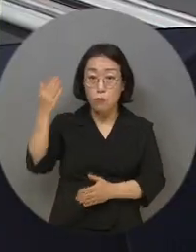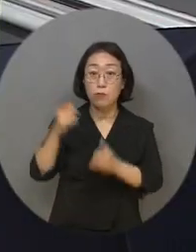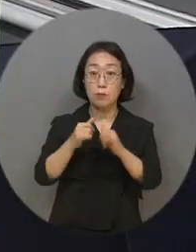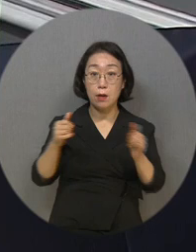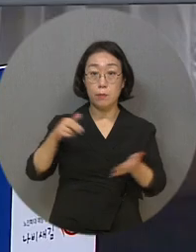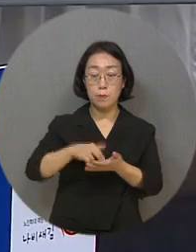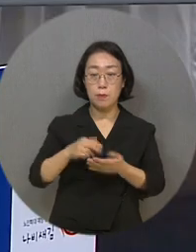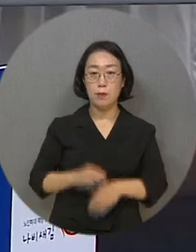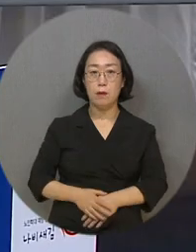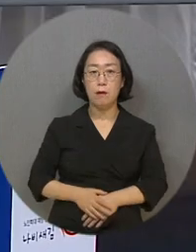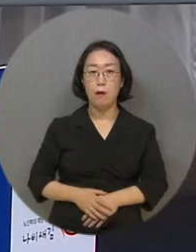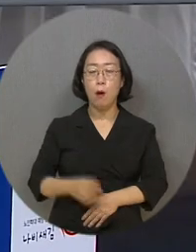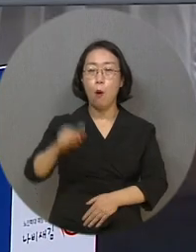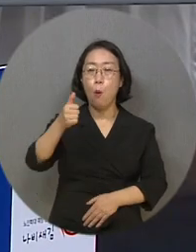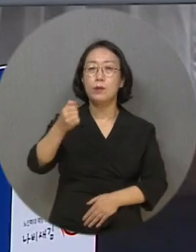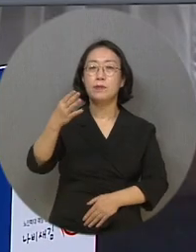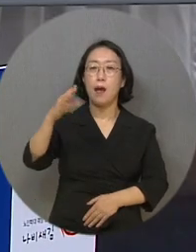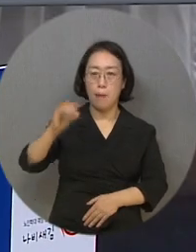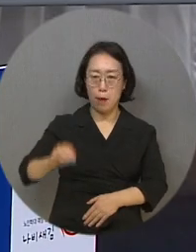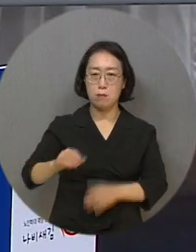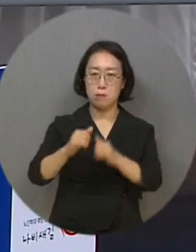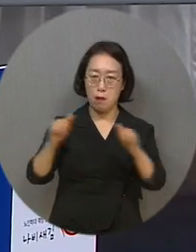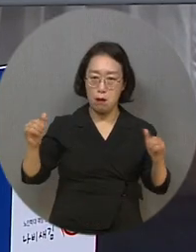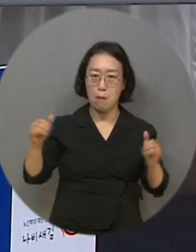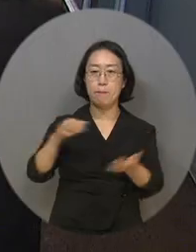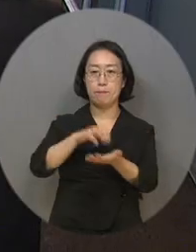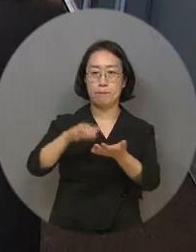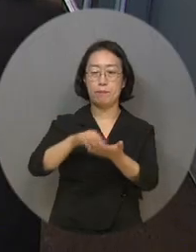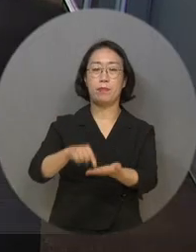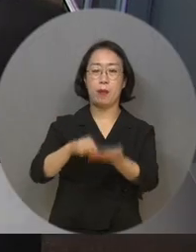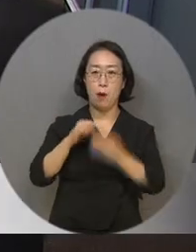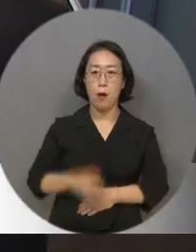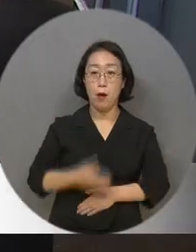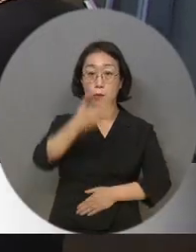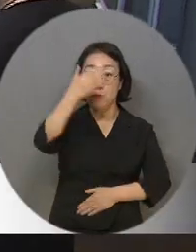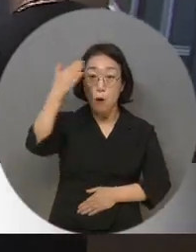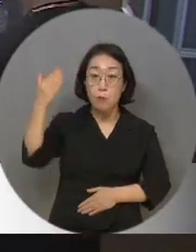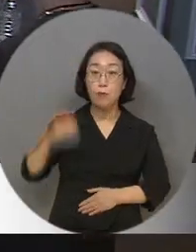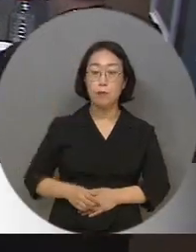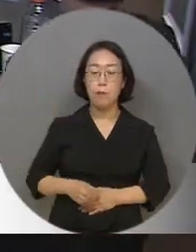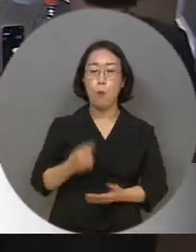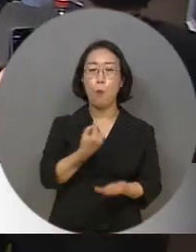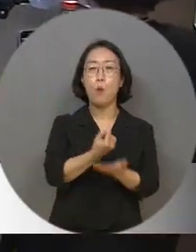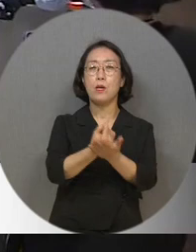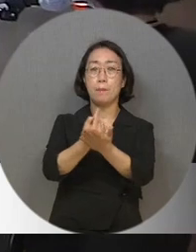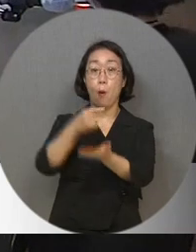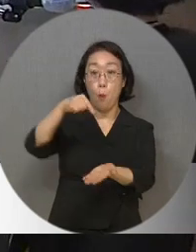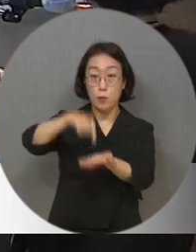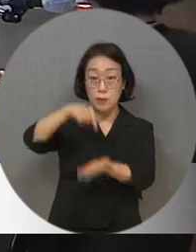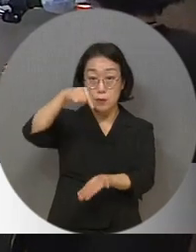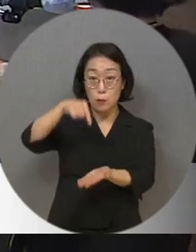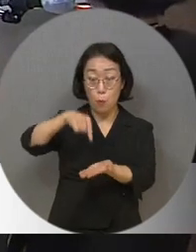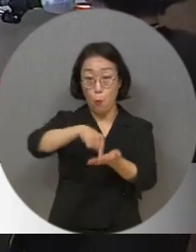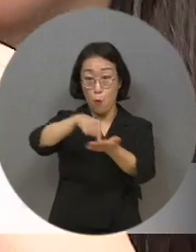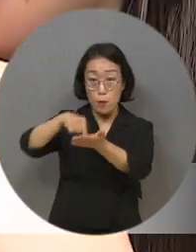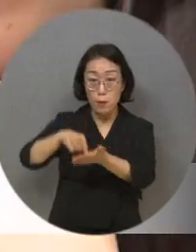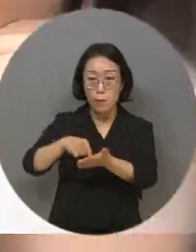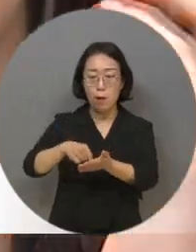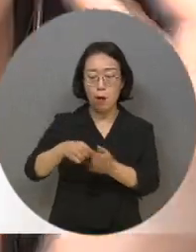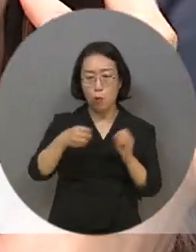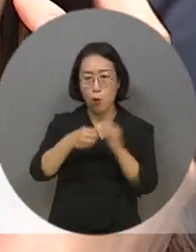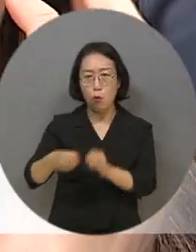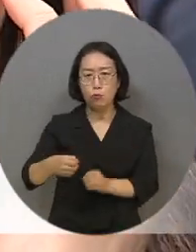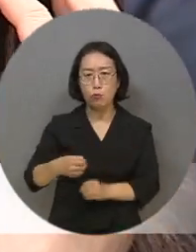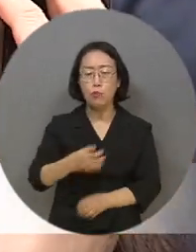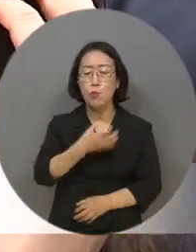2021년 기준 54만 명인 것으로 조사됐습니다. 청년의 고립과 단절이 지속될 경우 노년의 삶에도 영향을 미칠